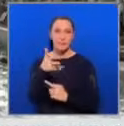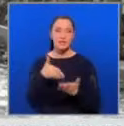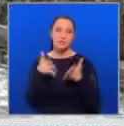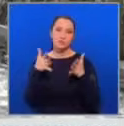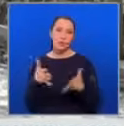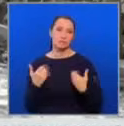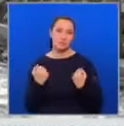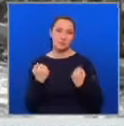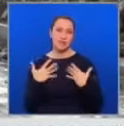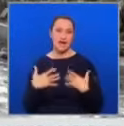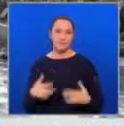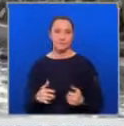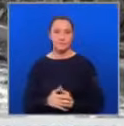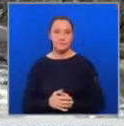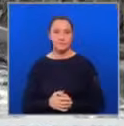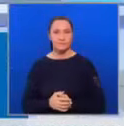влошено здравословно